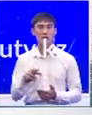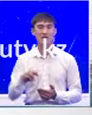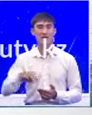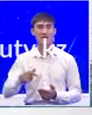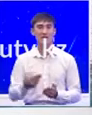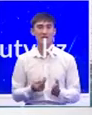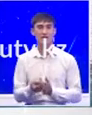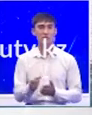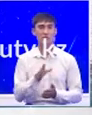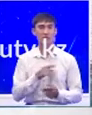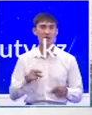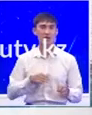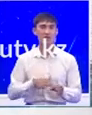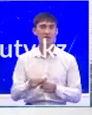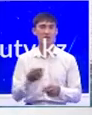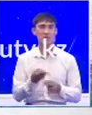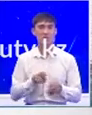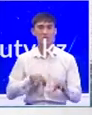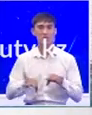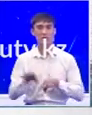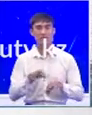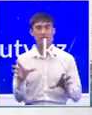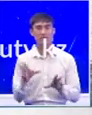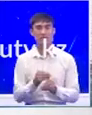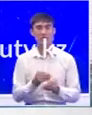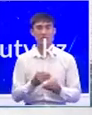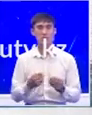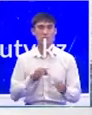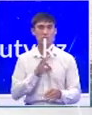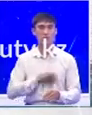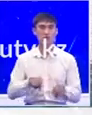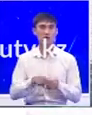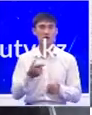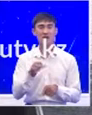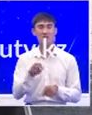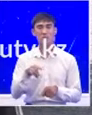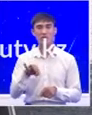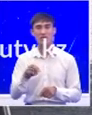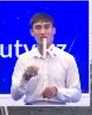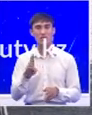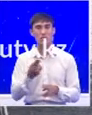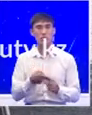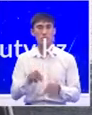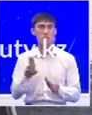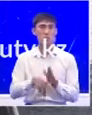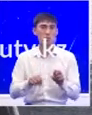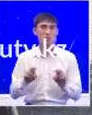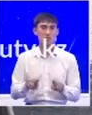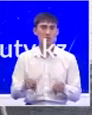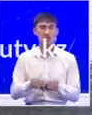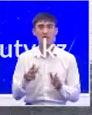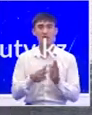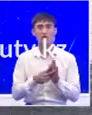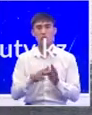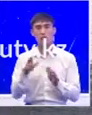было привлечено на реализацию данного проекта. В целом, использование такого вида газа, как метан, является самым безопасным. Здесь расположены 8